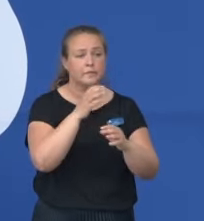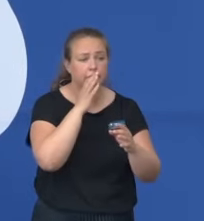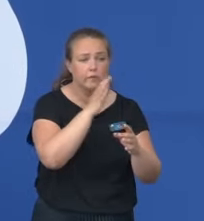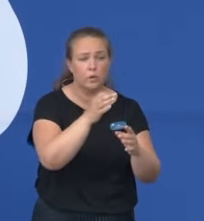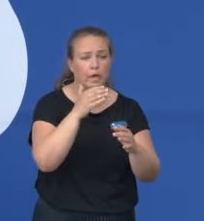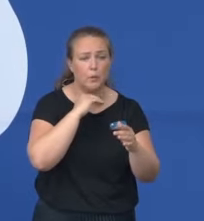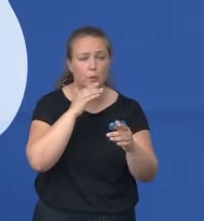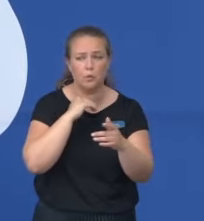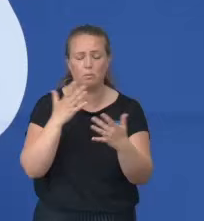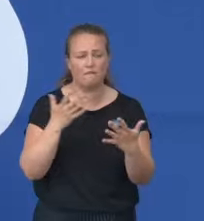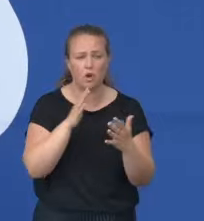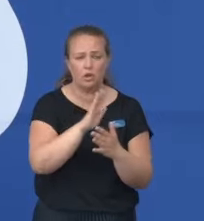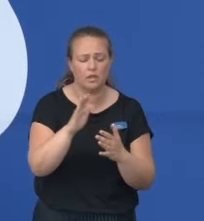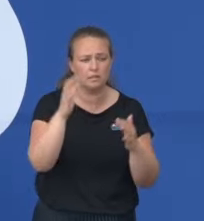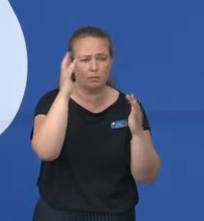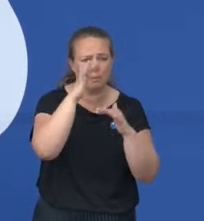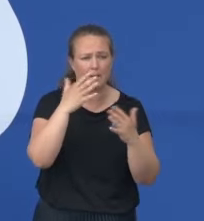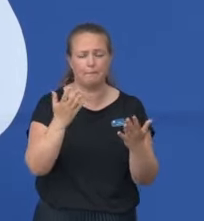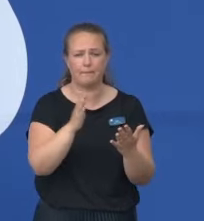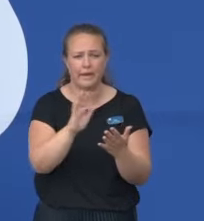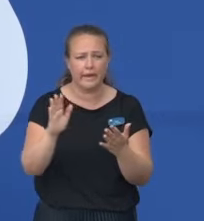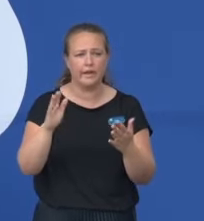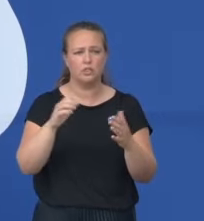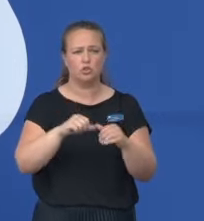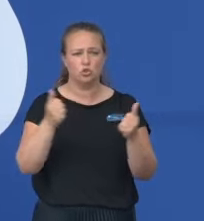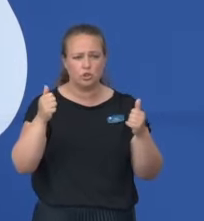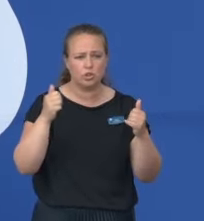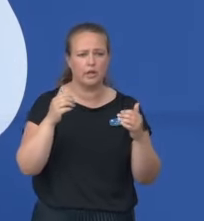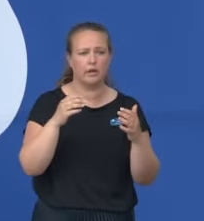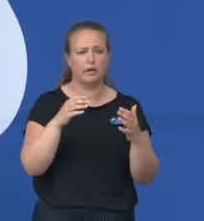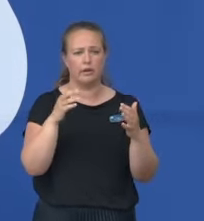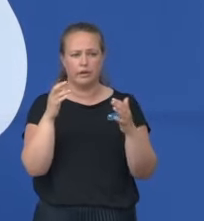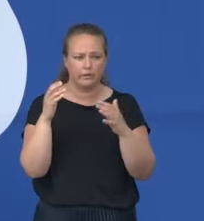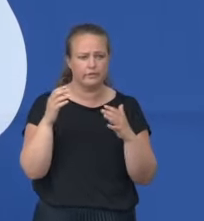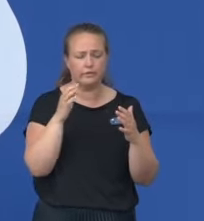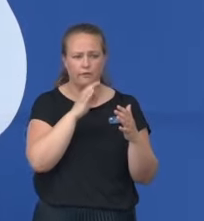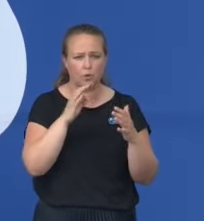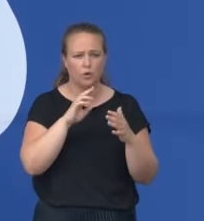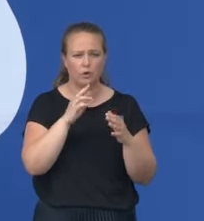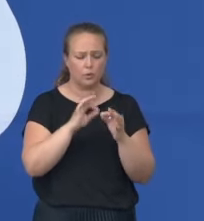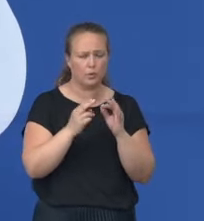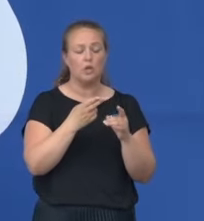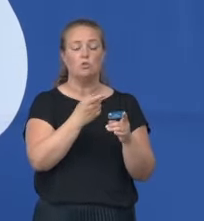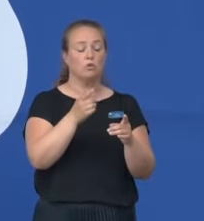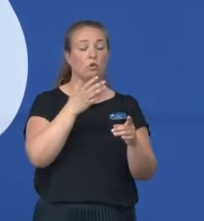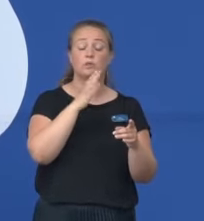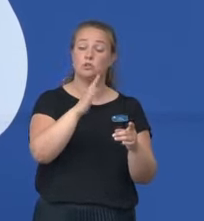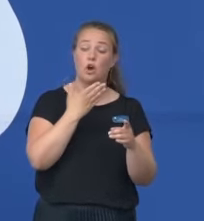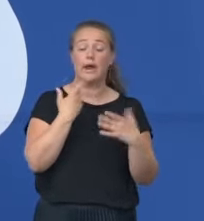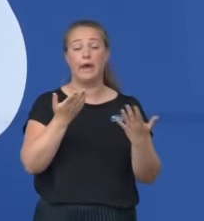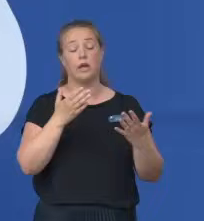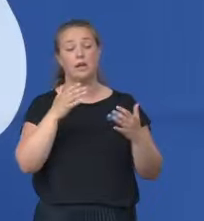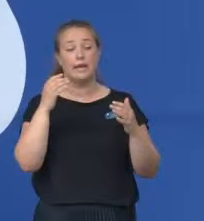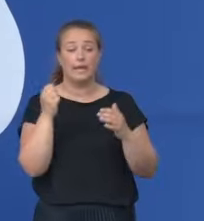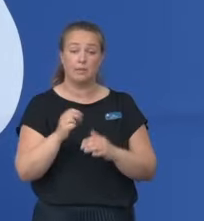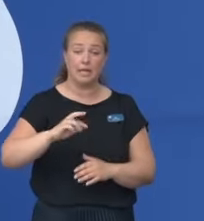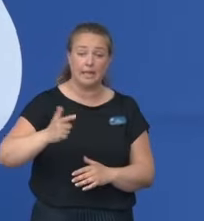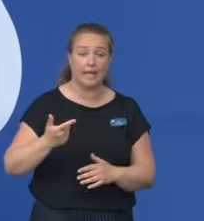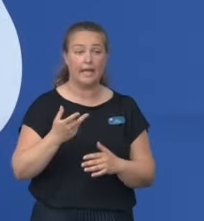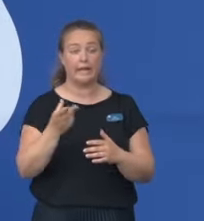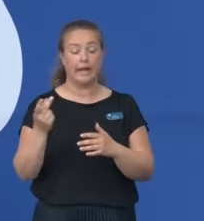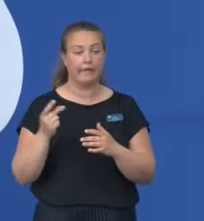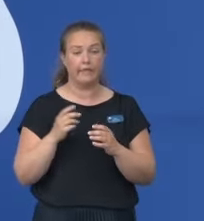frågan. Vad är de största problemen i Sverige? Det är ofta kriminalitet eller vården och sådär som de svarar. Och så ser de inte att det blir bättre. Alltså vården har varit en fråga